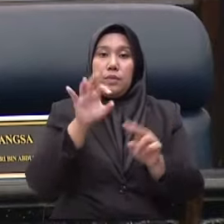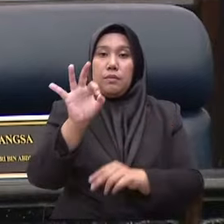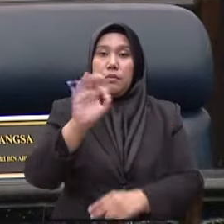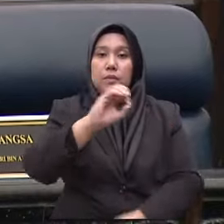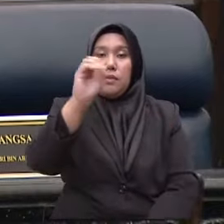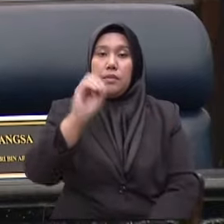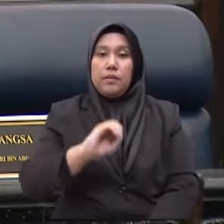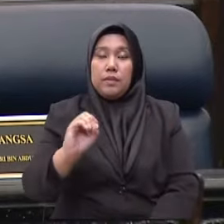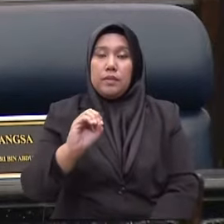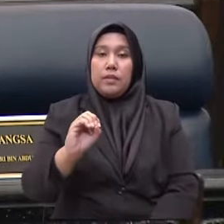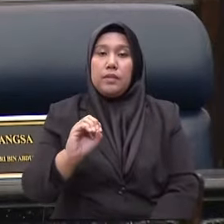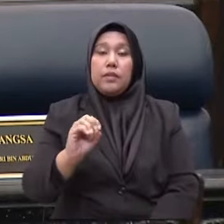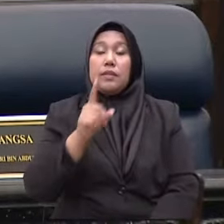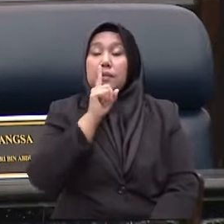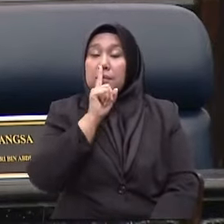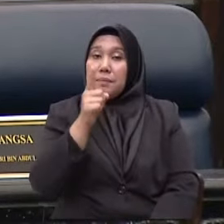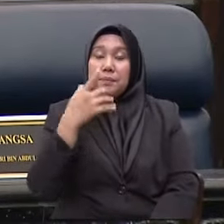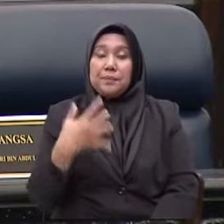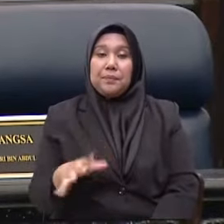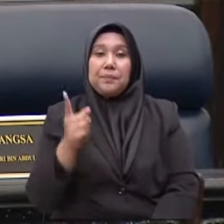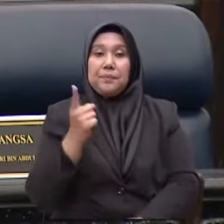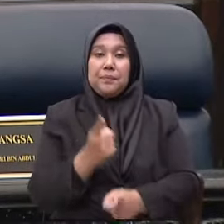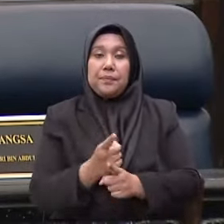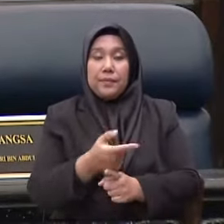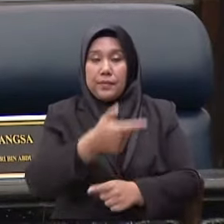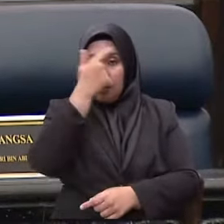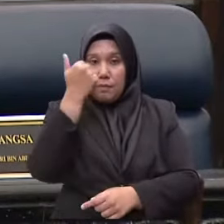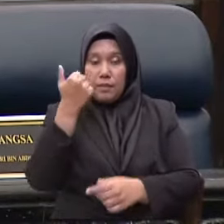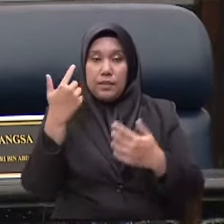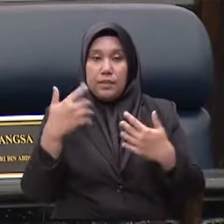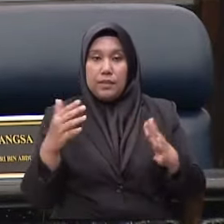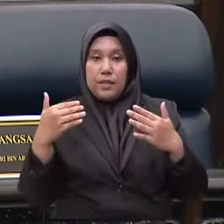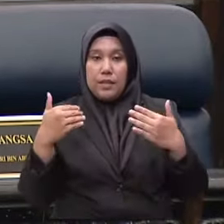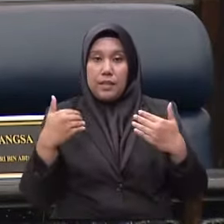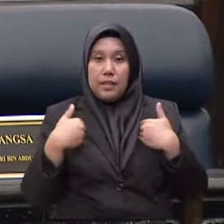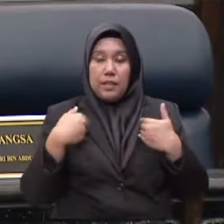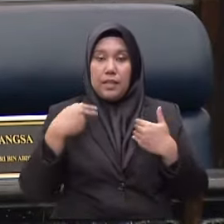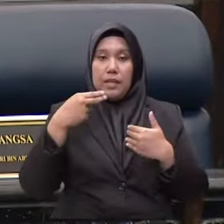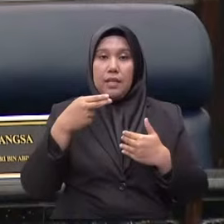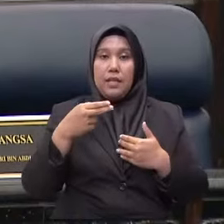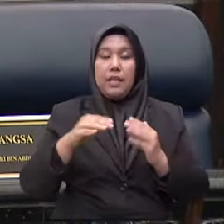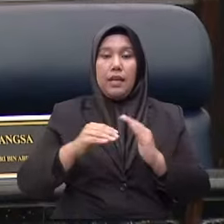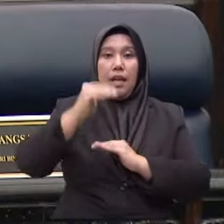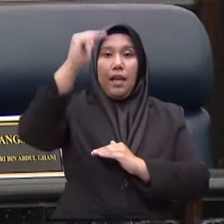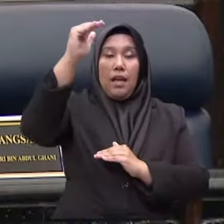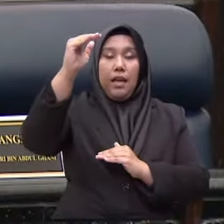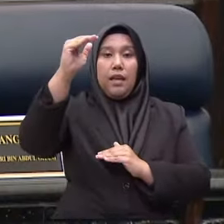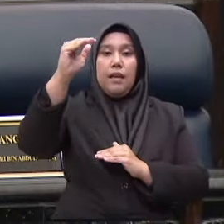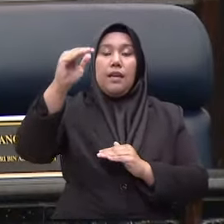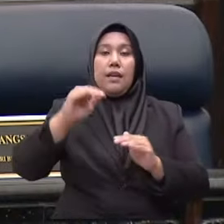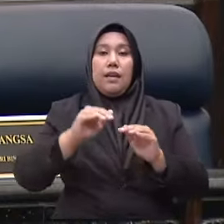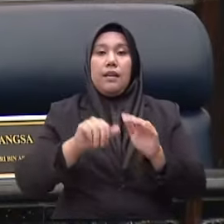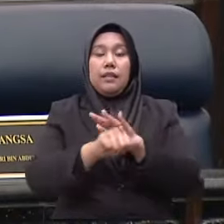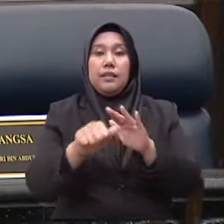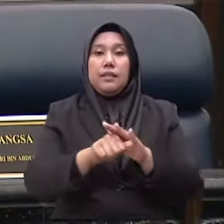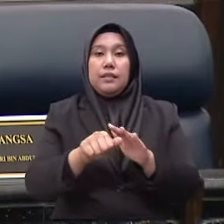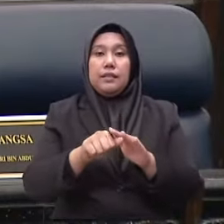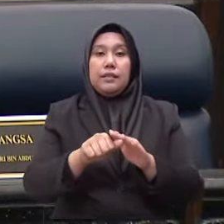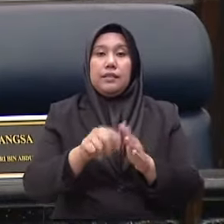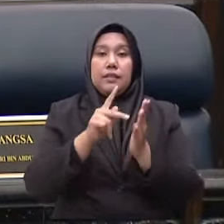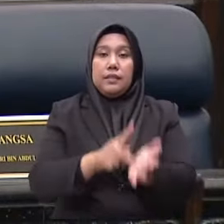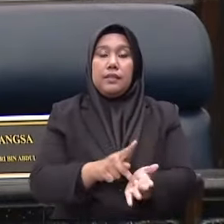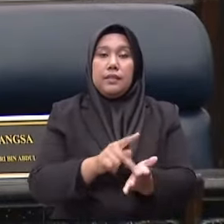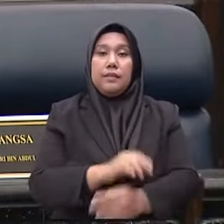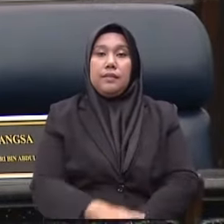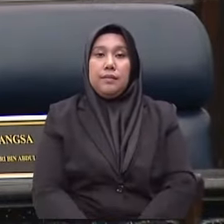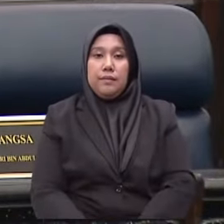sebenarnya justification betul kerana dia ada high base effect Dis samping itu juga Kerajaan